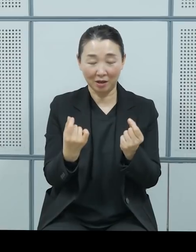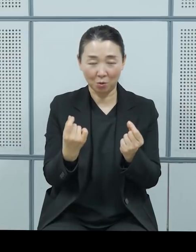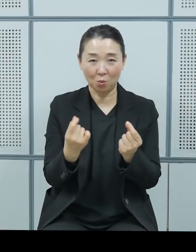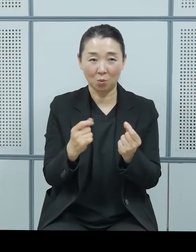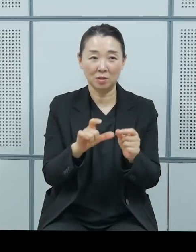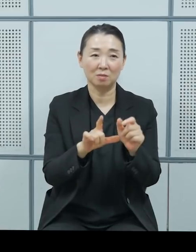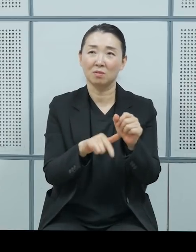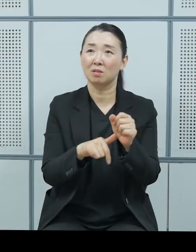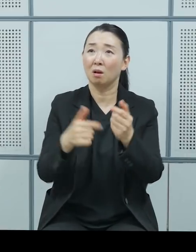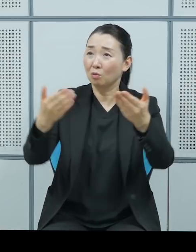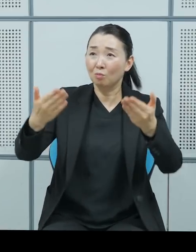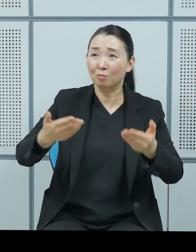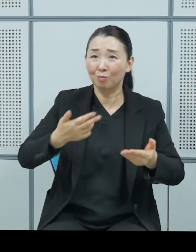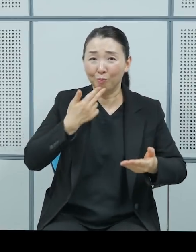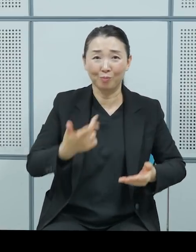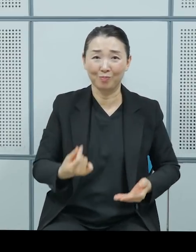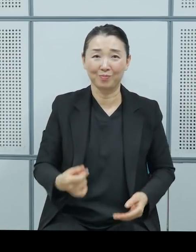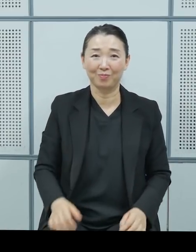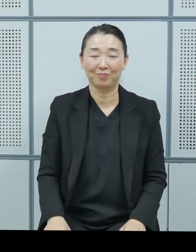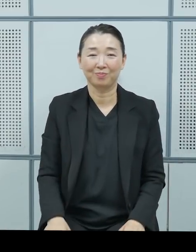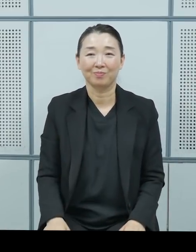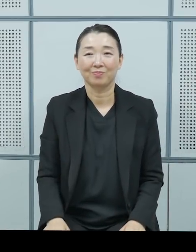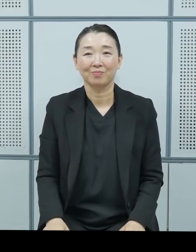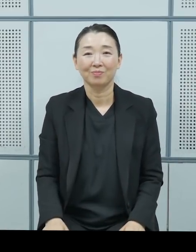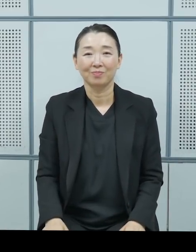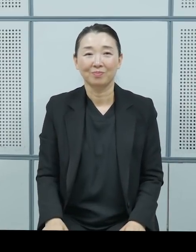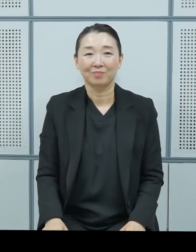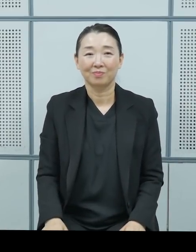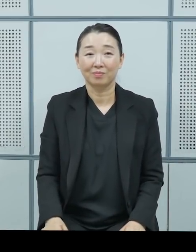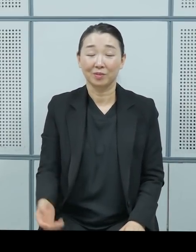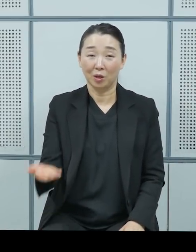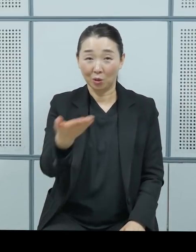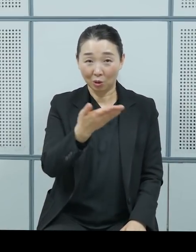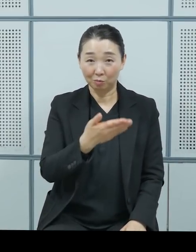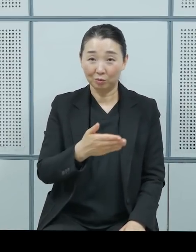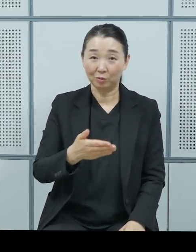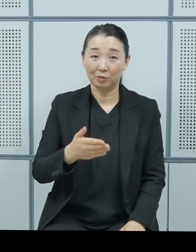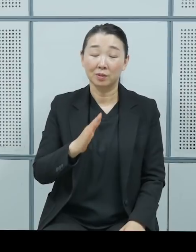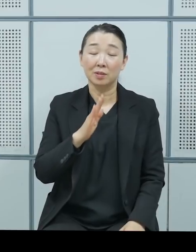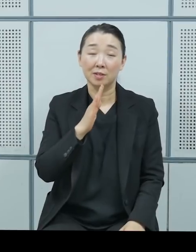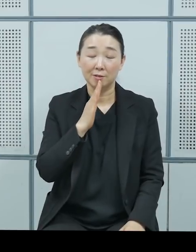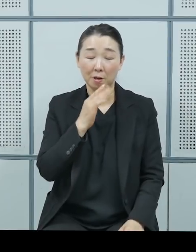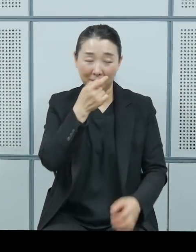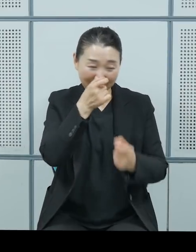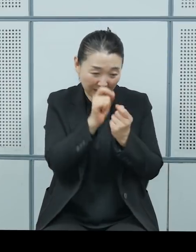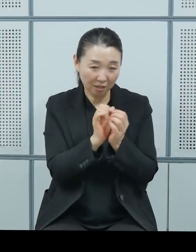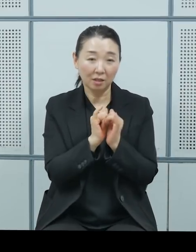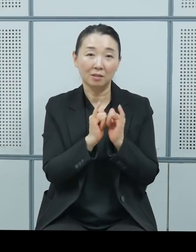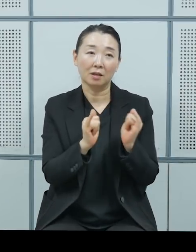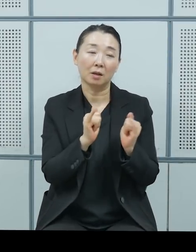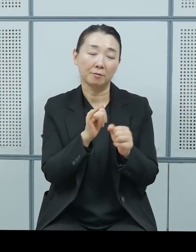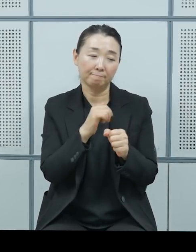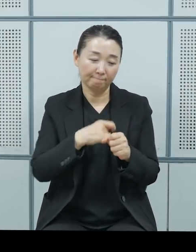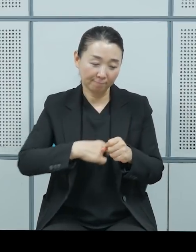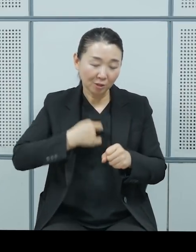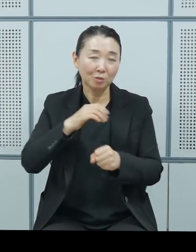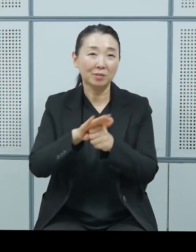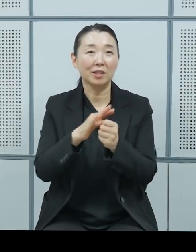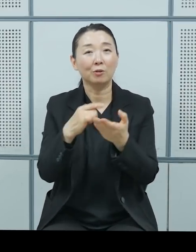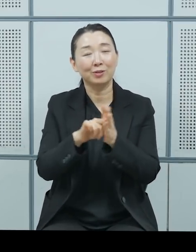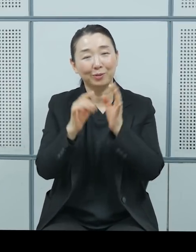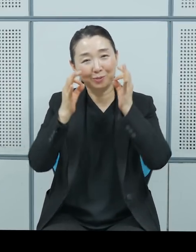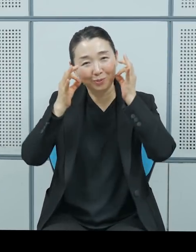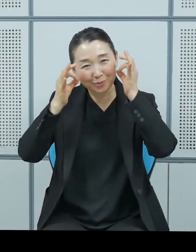시간을 그렇습니다. 많이 주지 않습니까? 맞습니다. 예, 네. 그래서 여러분 정말 친한 사람을 진심으로 사랑할 수 있도록